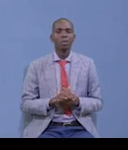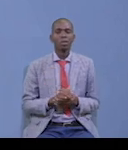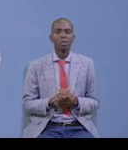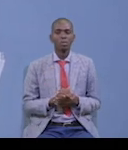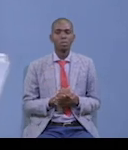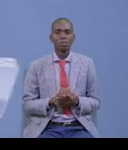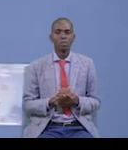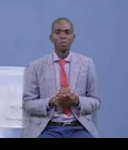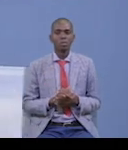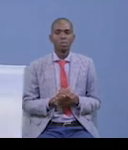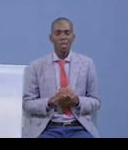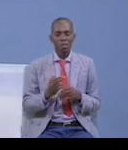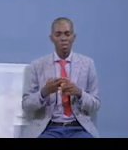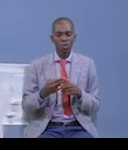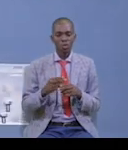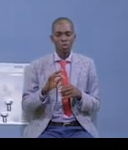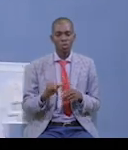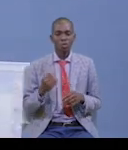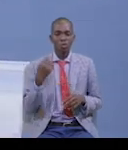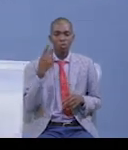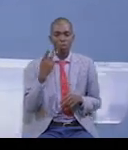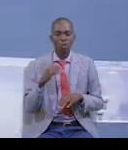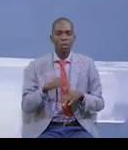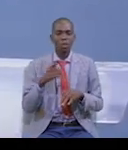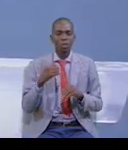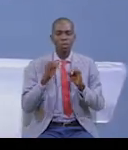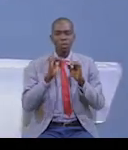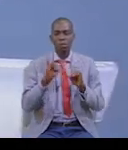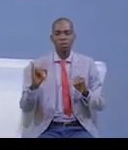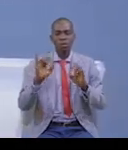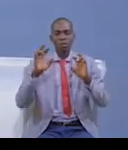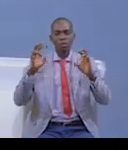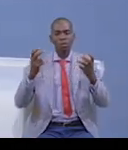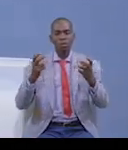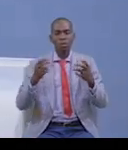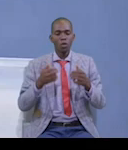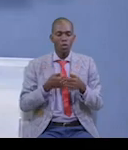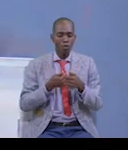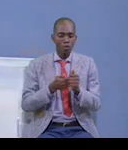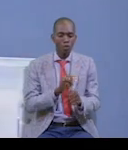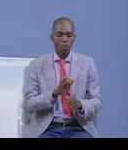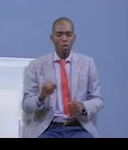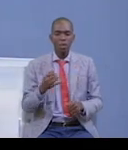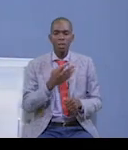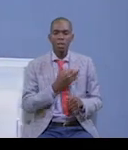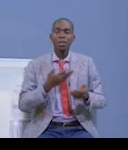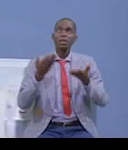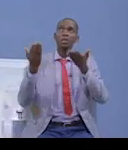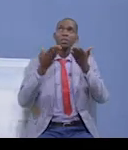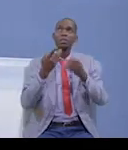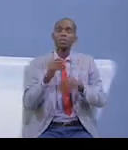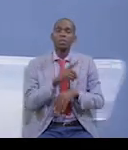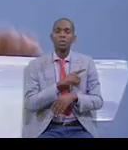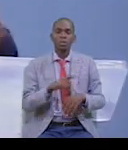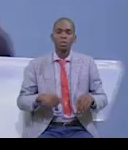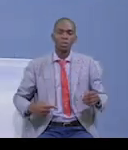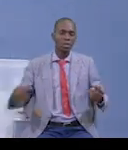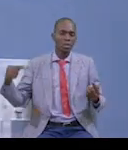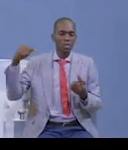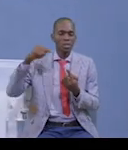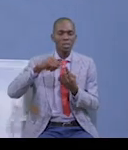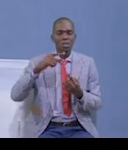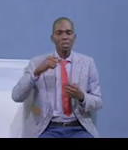ఉంటారు. Briefly we're looking at the message following and serving the Lord till the perfect day. క్లుప్తంగా